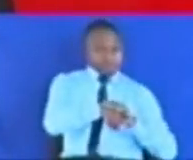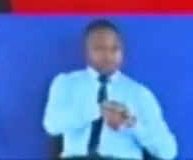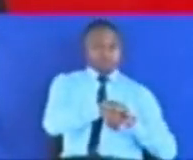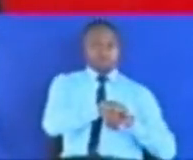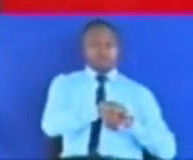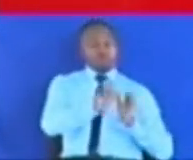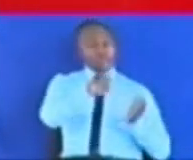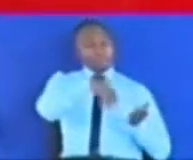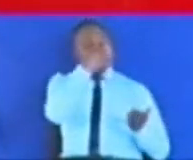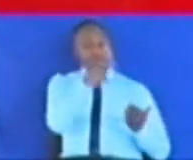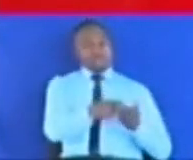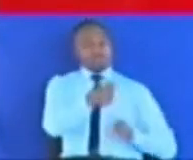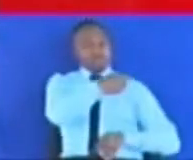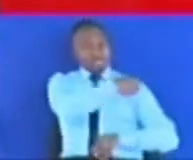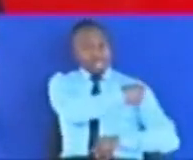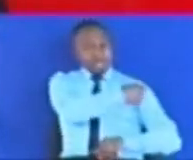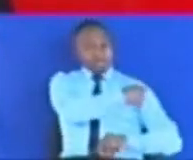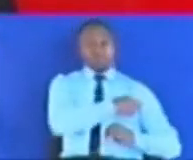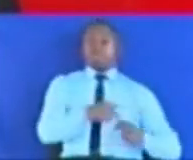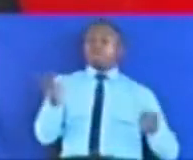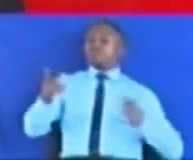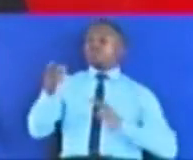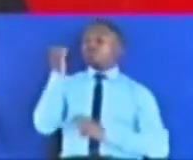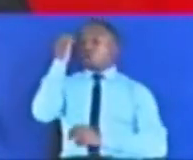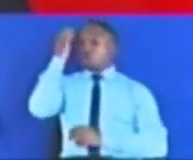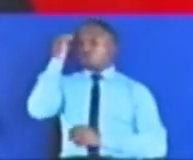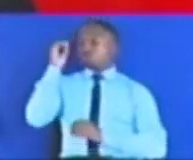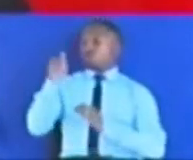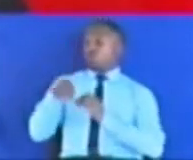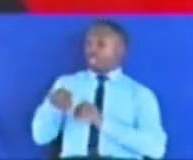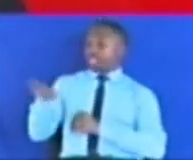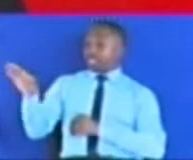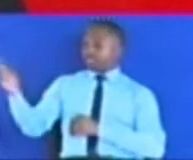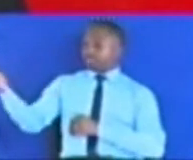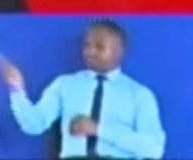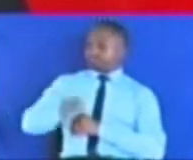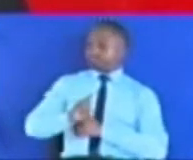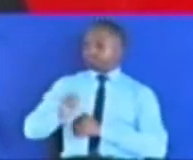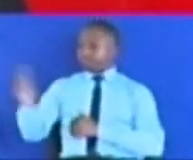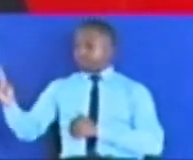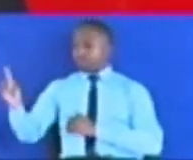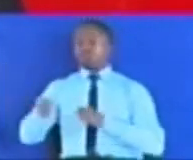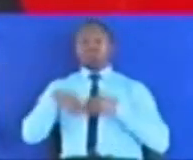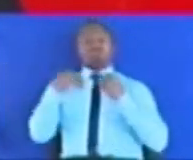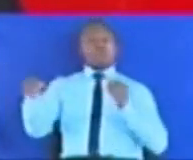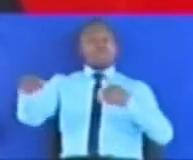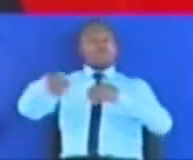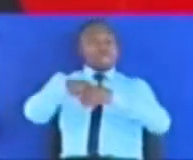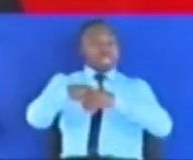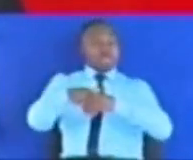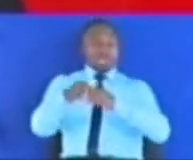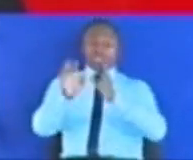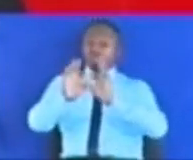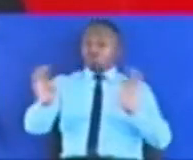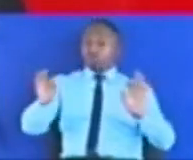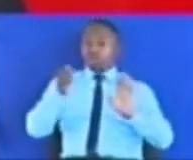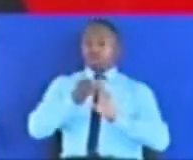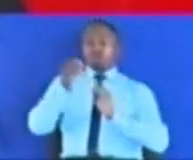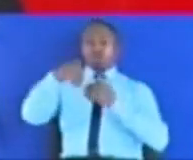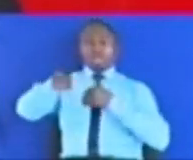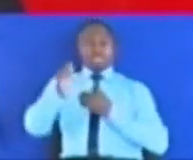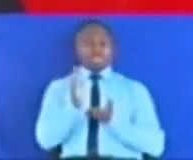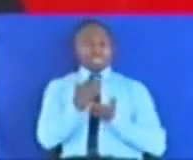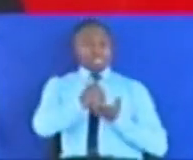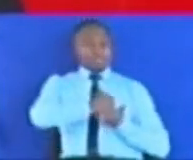ni wako wamelazwa hospitali, lakini wale wagonjwa ambao ni outpatient wapate bima yenye tija ili waweze kwenda nje kwenye